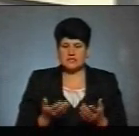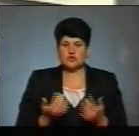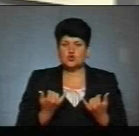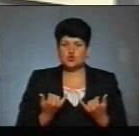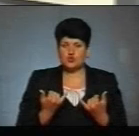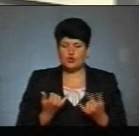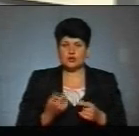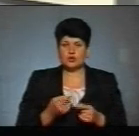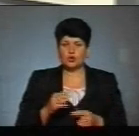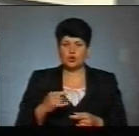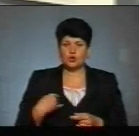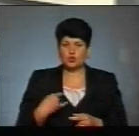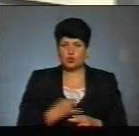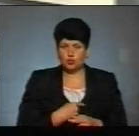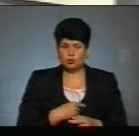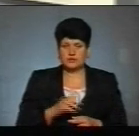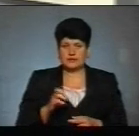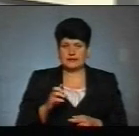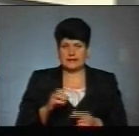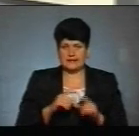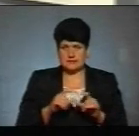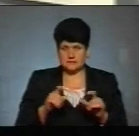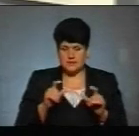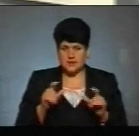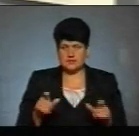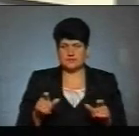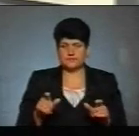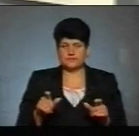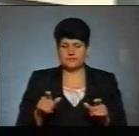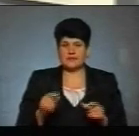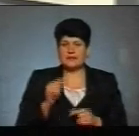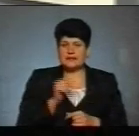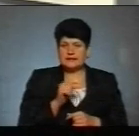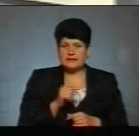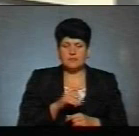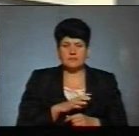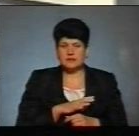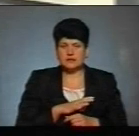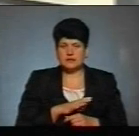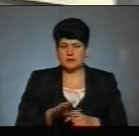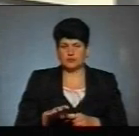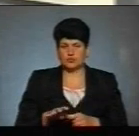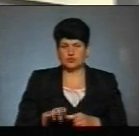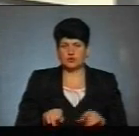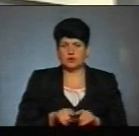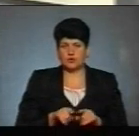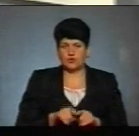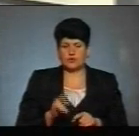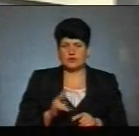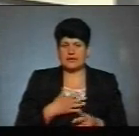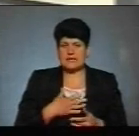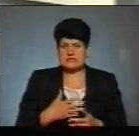цей тубдиспансер, або, ну, раніше тубдиспансер, або фтизіопульмологічні центри, там не було саме якраз такого кисневого центру.